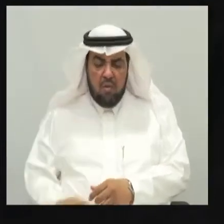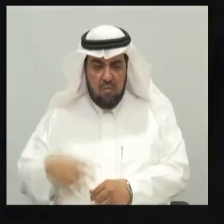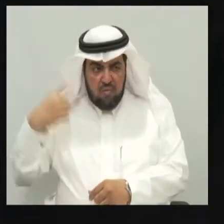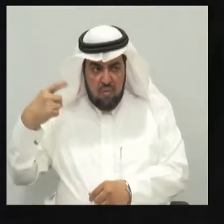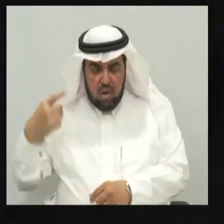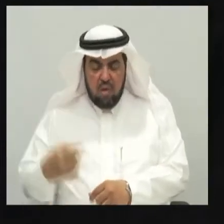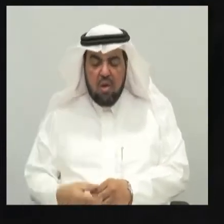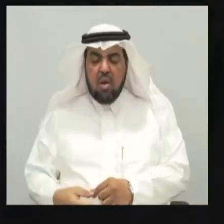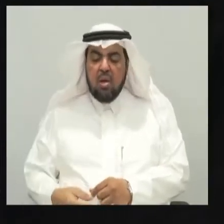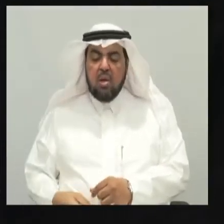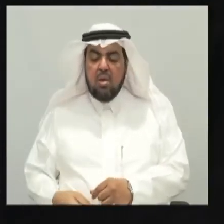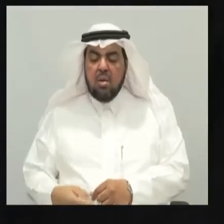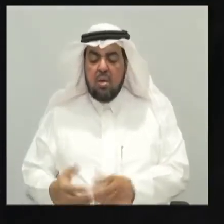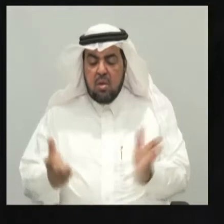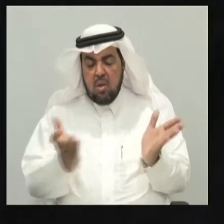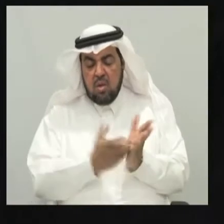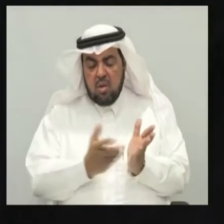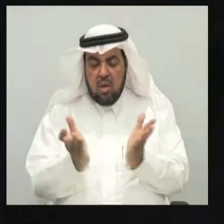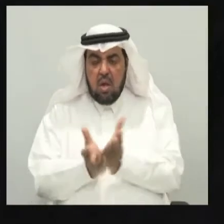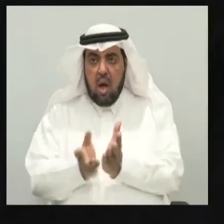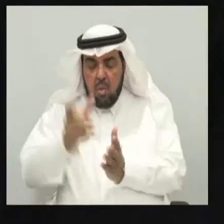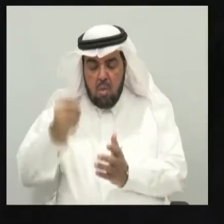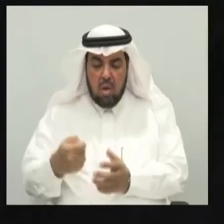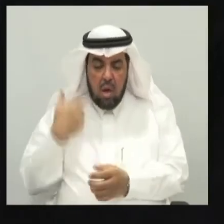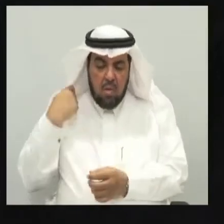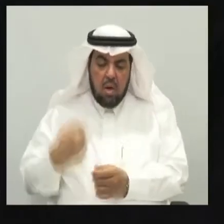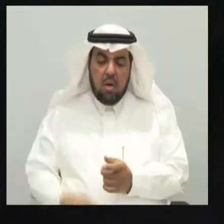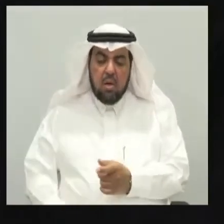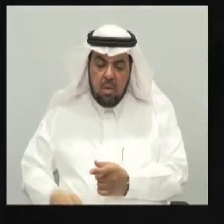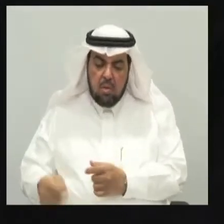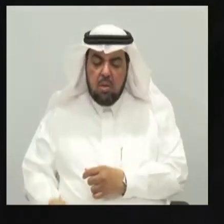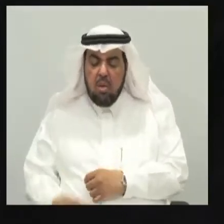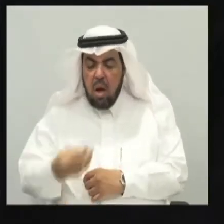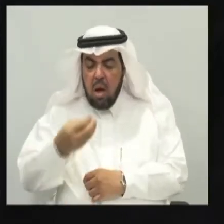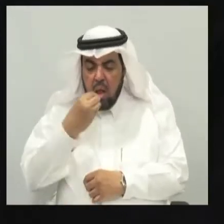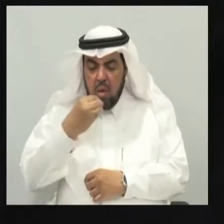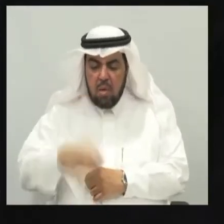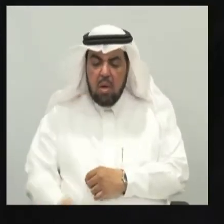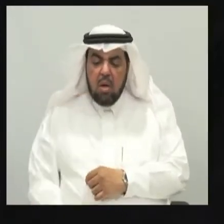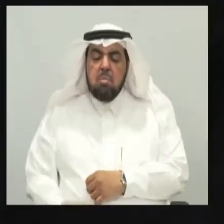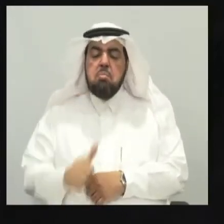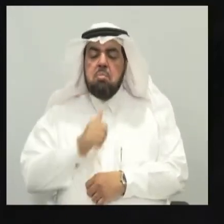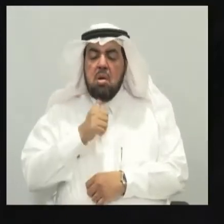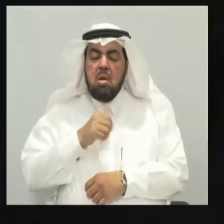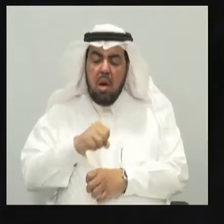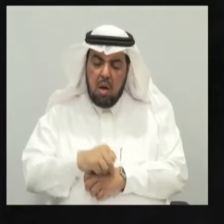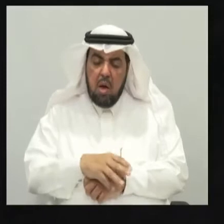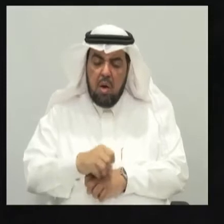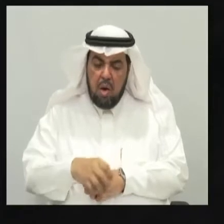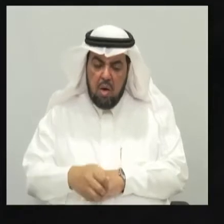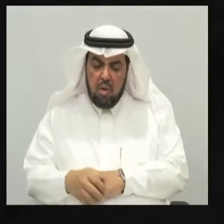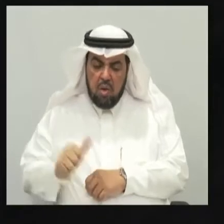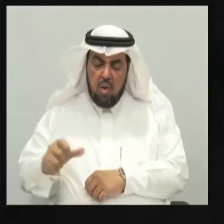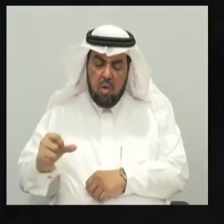قليلا عزيزي وعزيزتي الطالبة، ها فكر. نعم هي موجودة. الطعام الذي نأكله مليان عناصر،